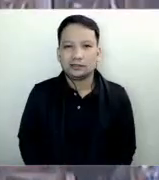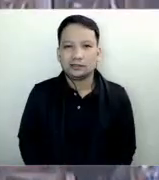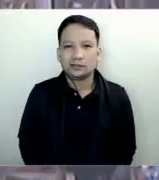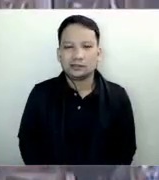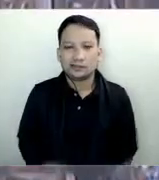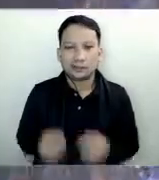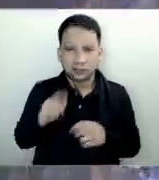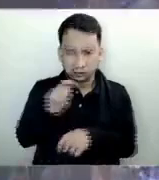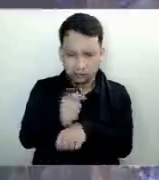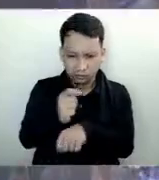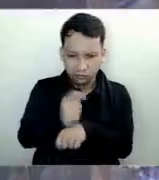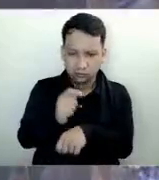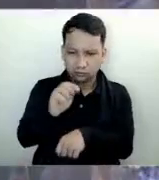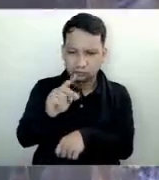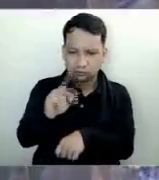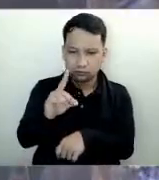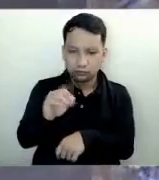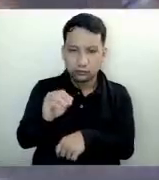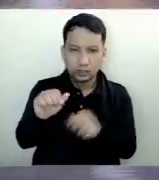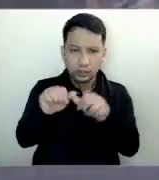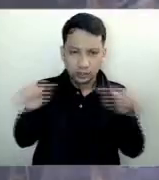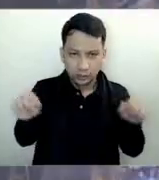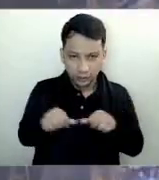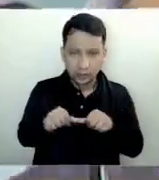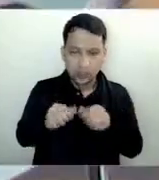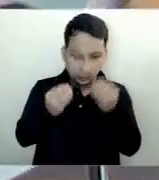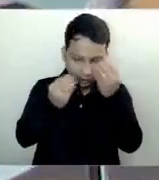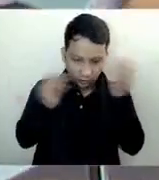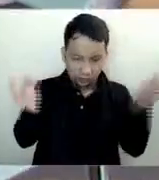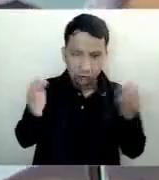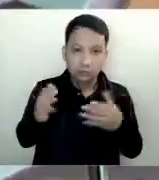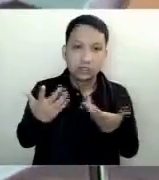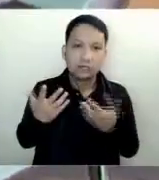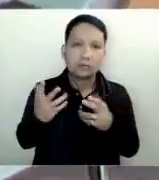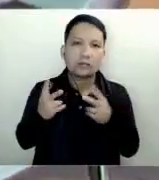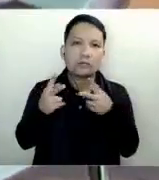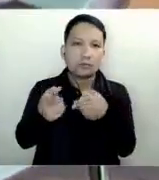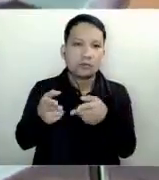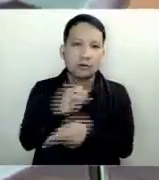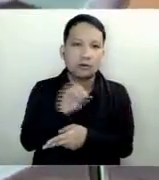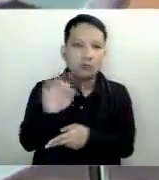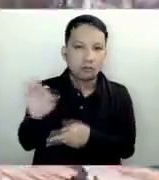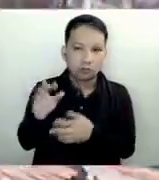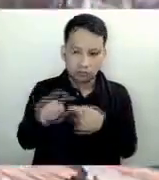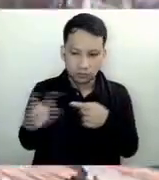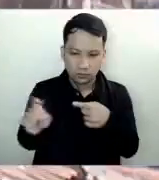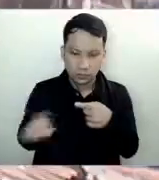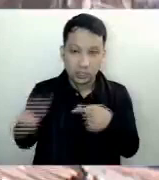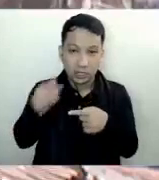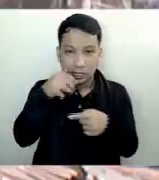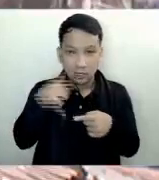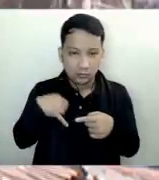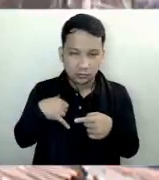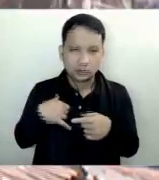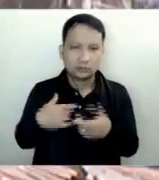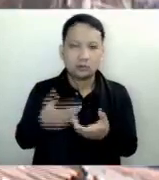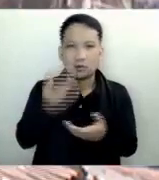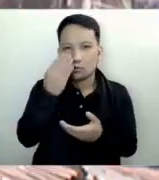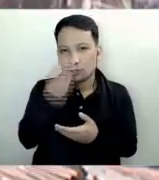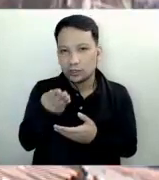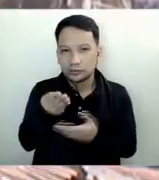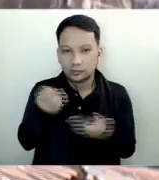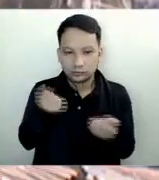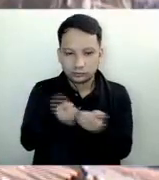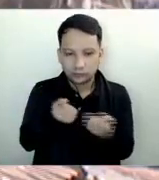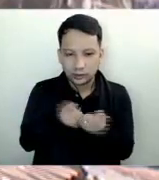Tondo sa mga inanunsyong lugar sa Metro Manila, nasakop ng rotational brownout ng Meralco kahapon dahil sa manipis na reserba ng